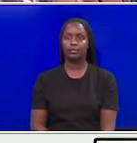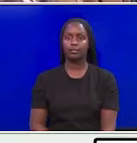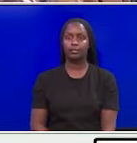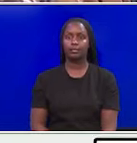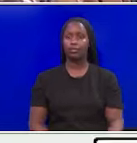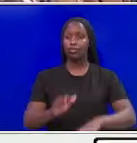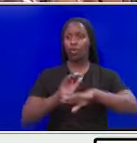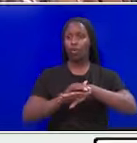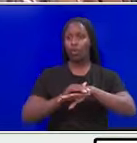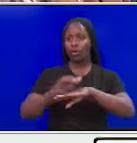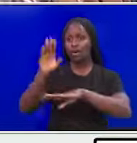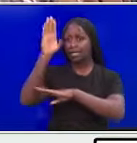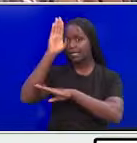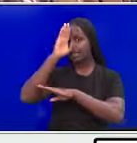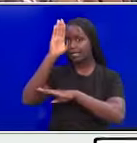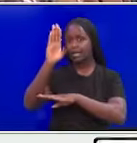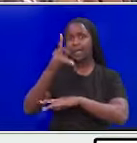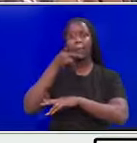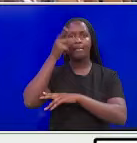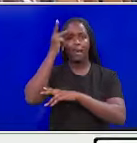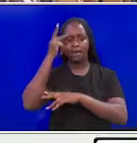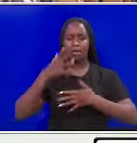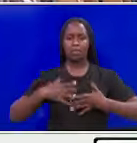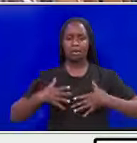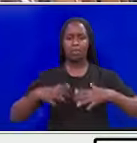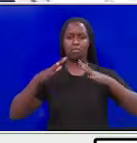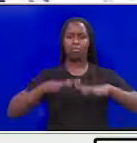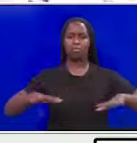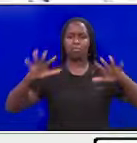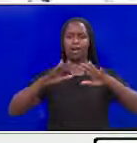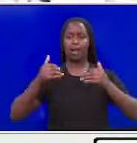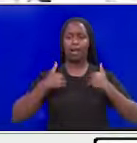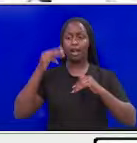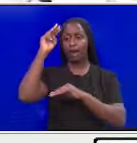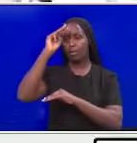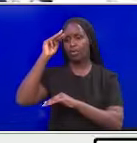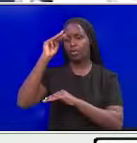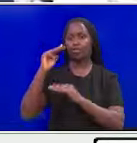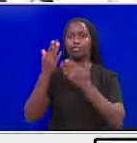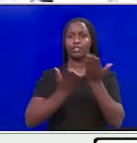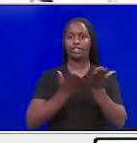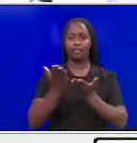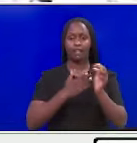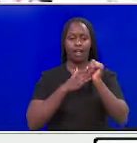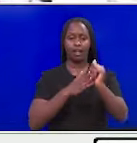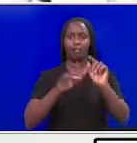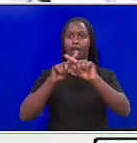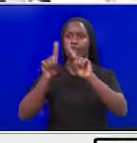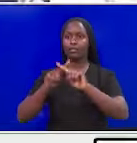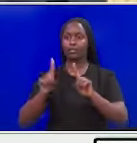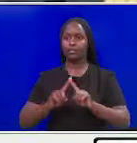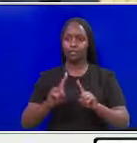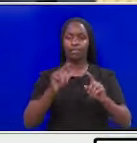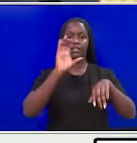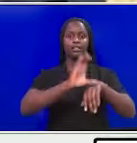Siku ya Jumapili, wakazi na wazazi waliandaa ibada ya maombi iliyoongozwa na madhehebu mbalimbali ndani ya shule